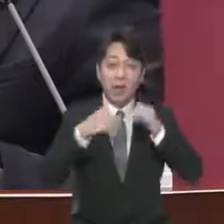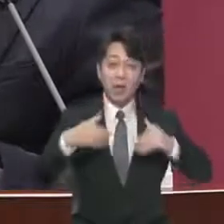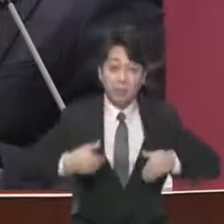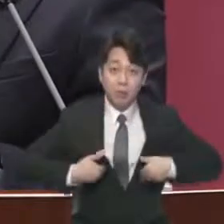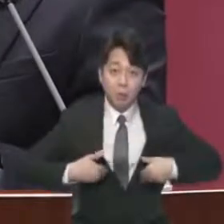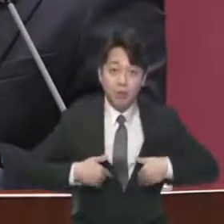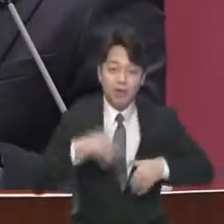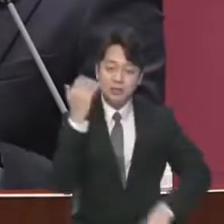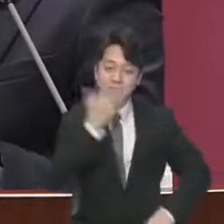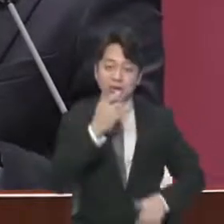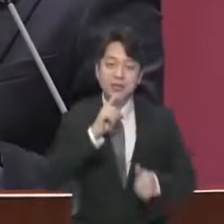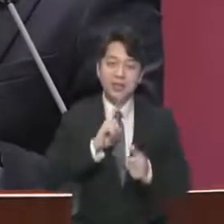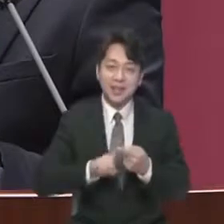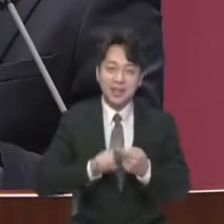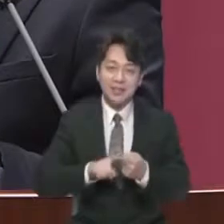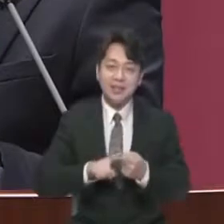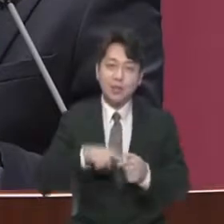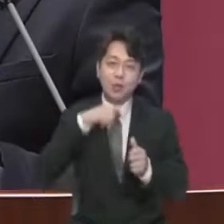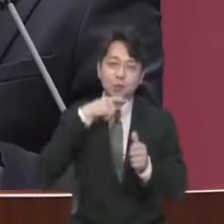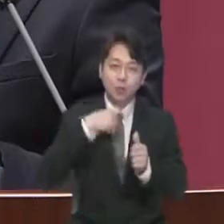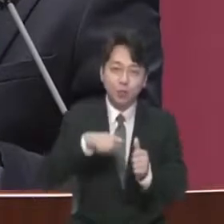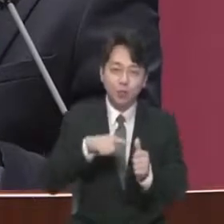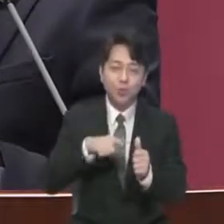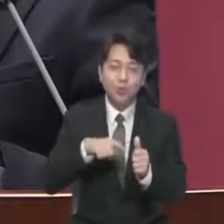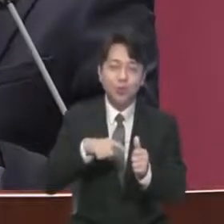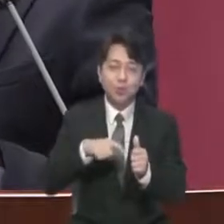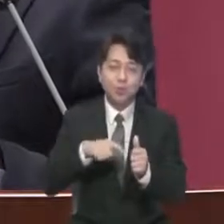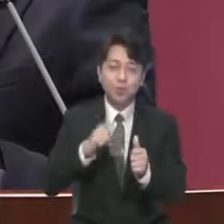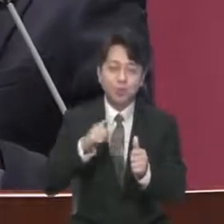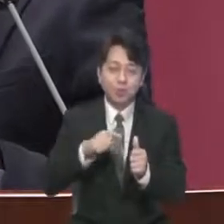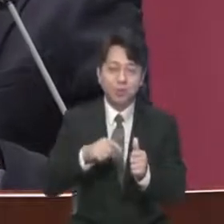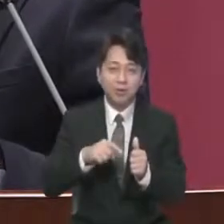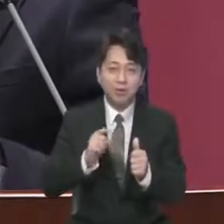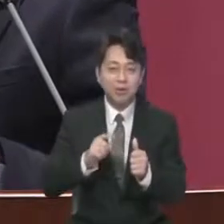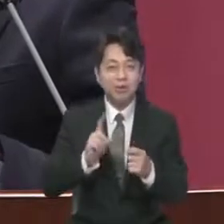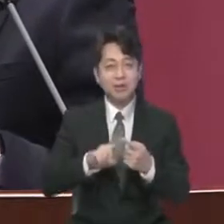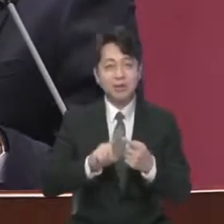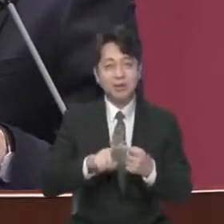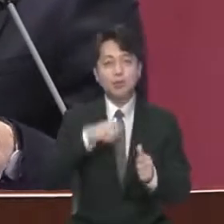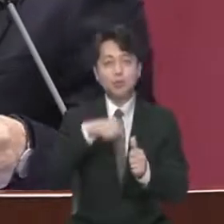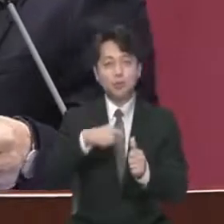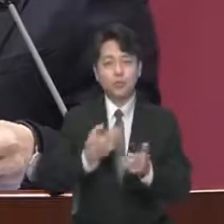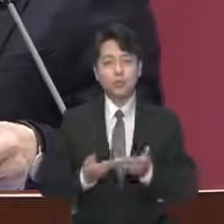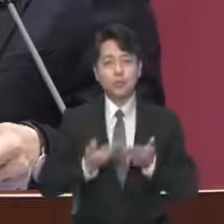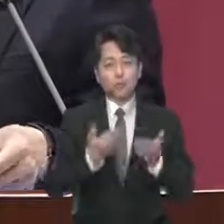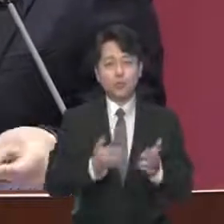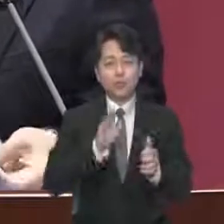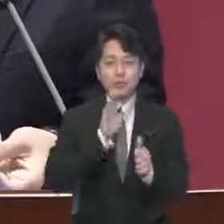인간에 대한 이해라든가 양성평등적인 관점에서의 성장을 잘 할 수 있도록